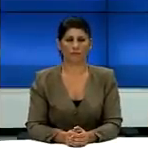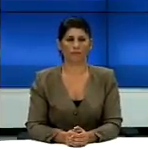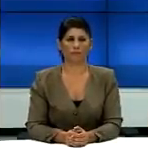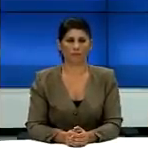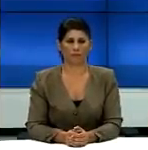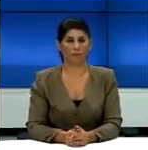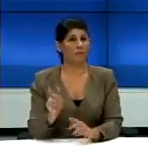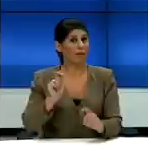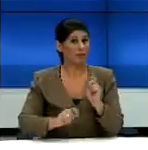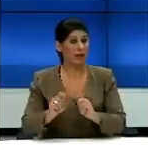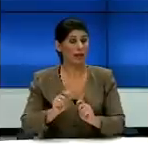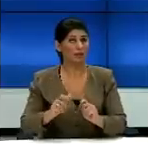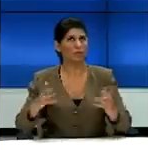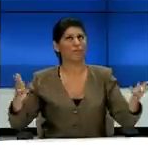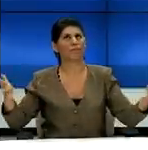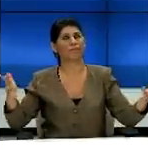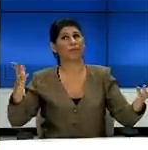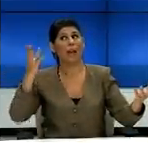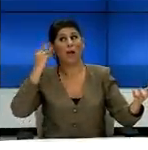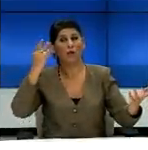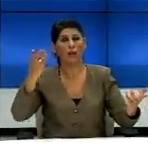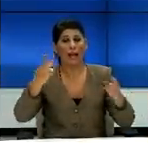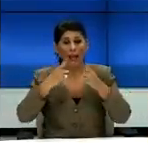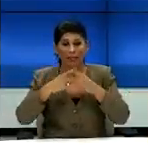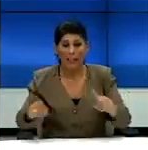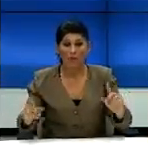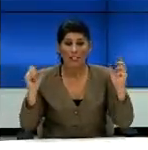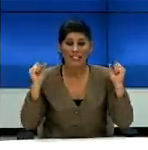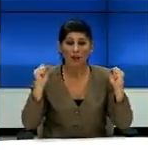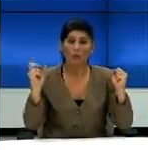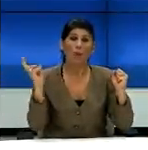Θεσπίσατε, άκουσον, διαφορετικά υγειονομικά πρωτόκολλα